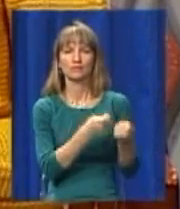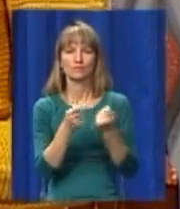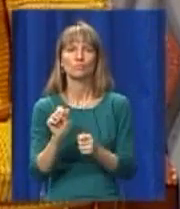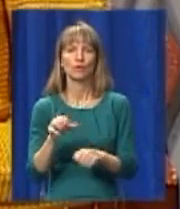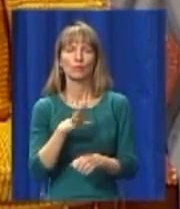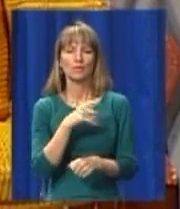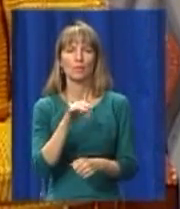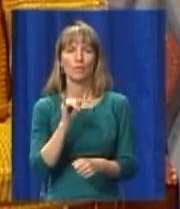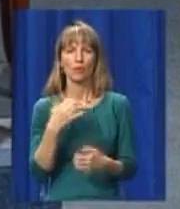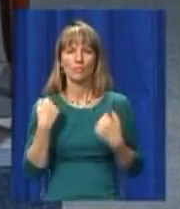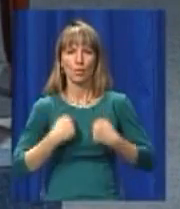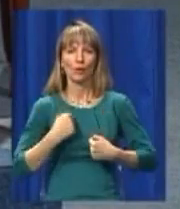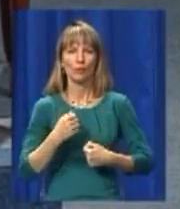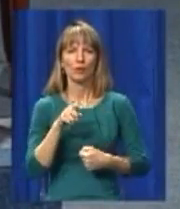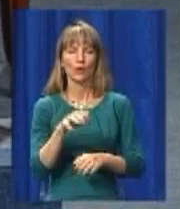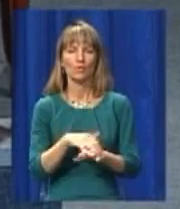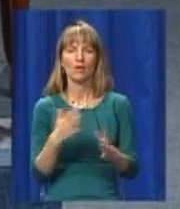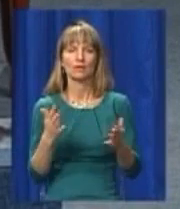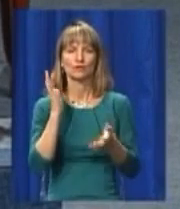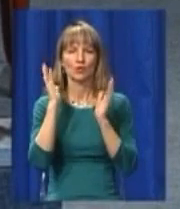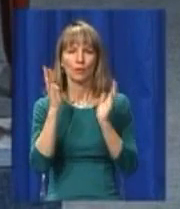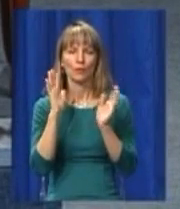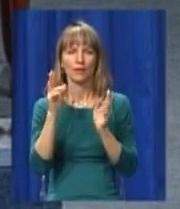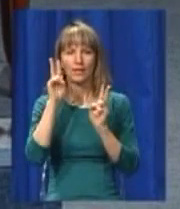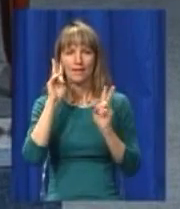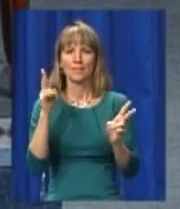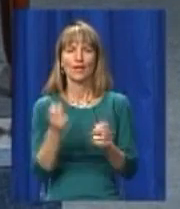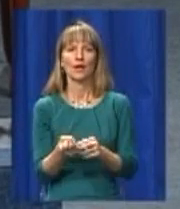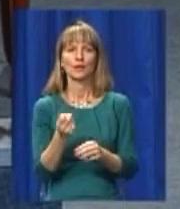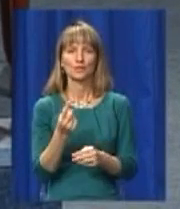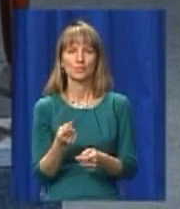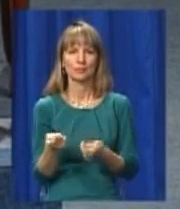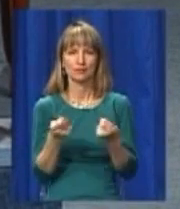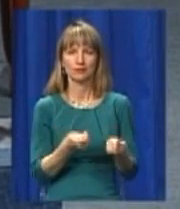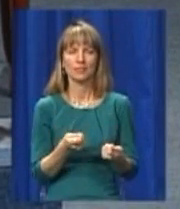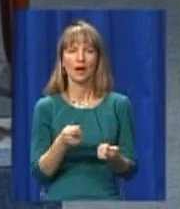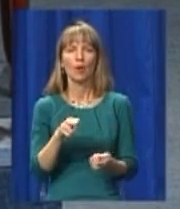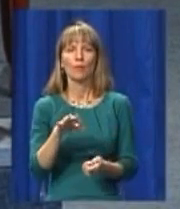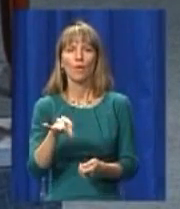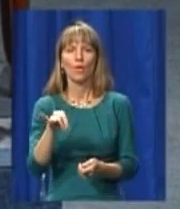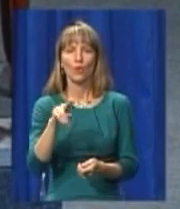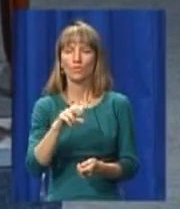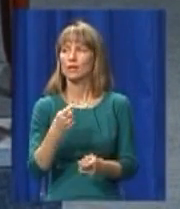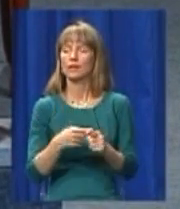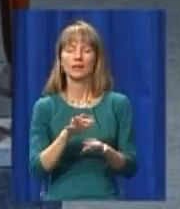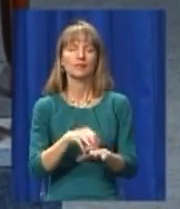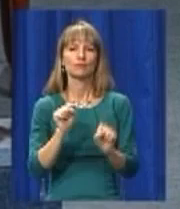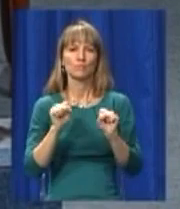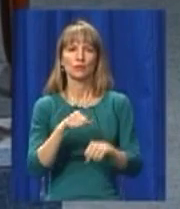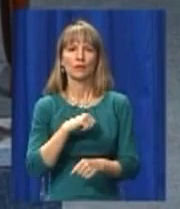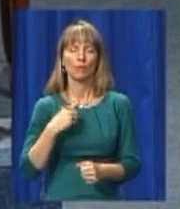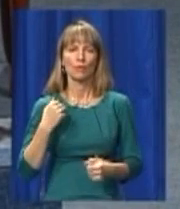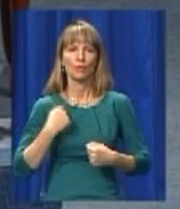Можливо, там теж помиють мого котика якоюсь шампунью взагалі невідомого походження. А як ти думаєш, а породистих кицюк самому можна